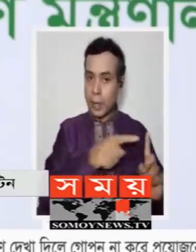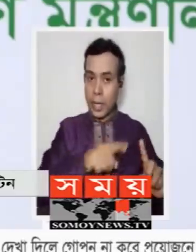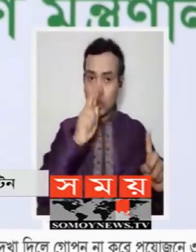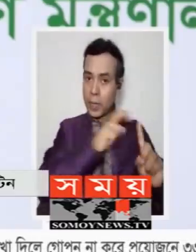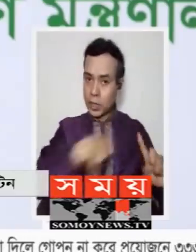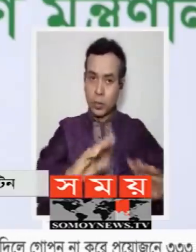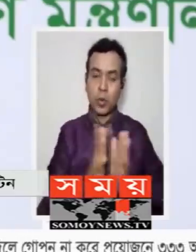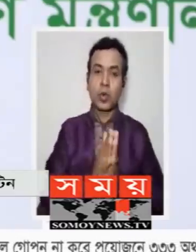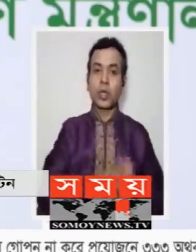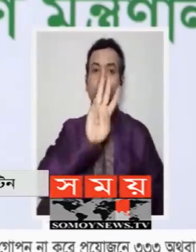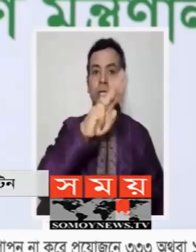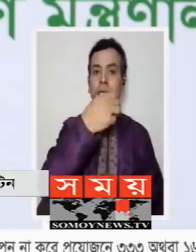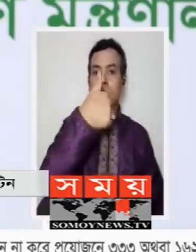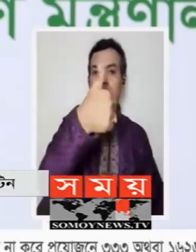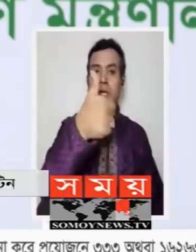7,579 জন।